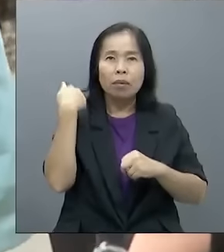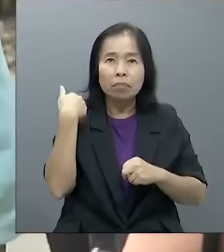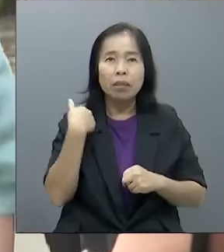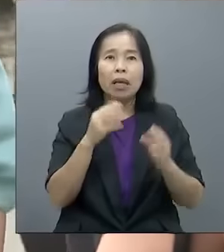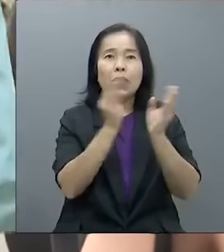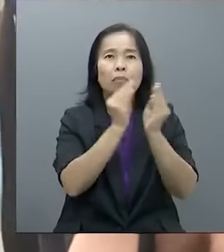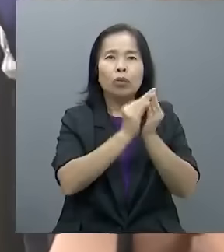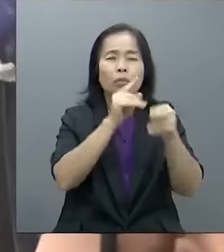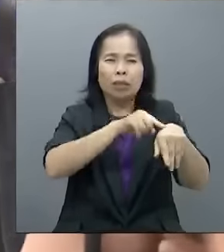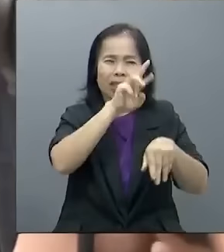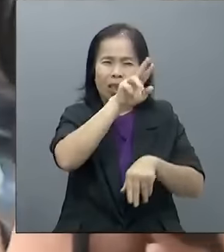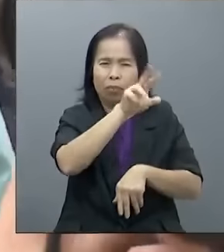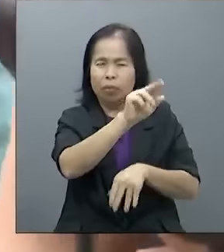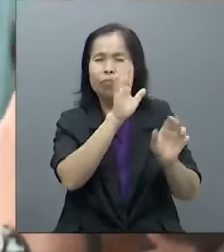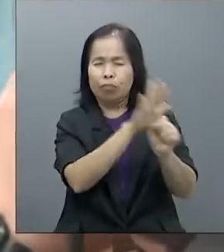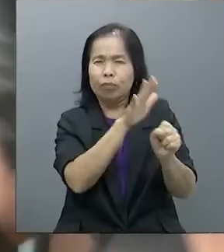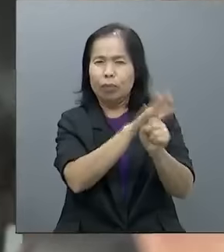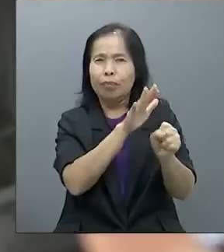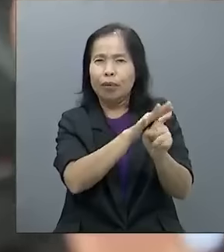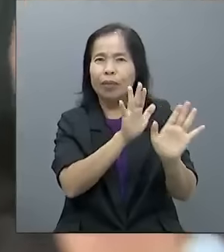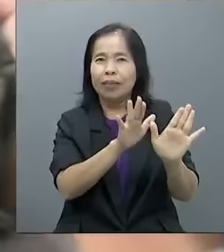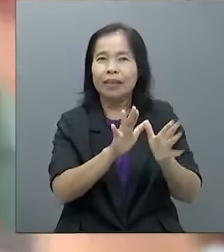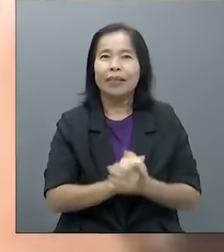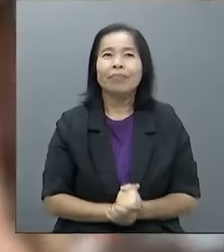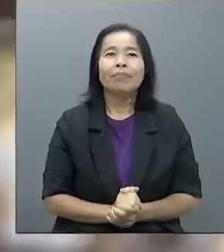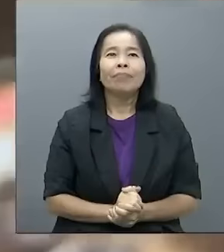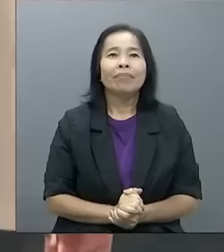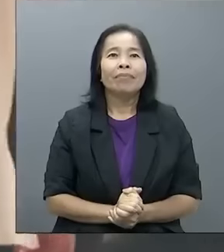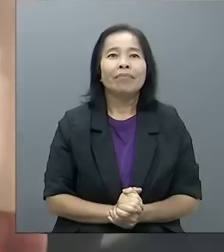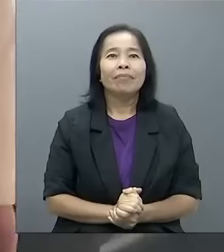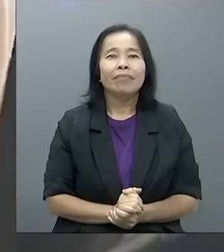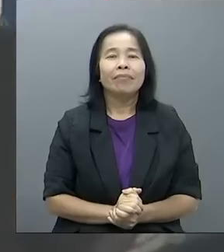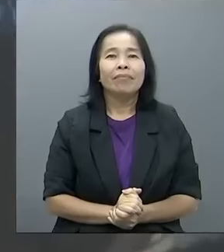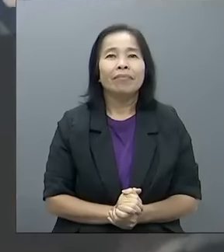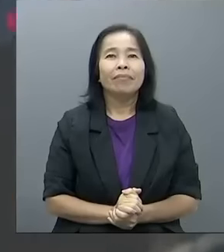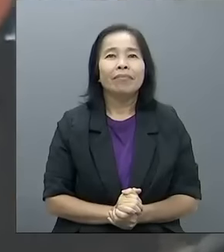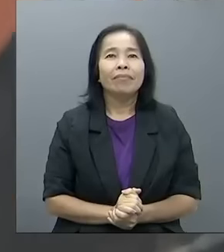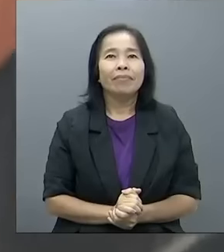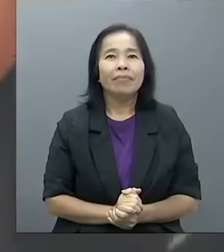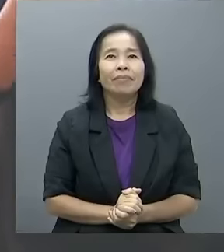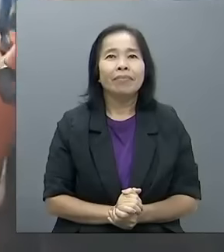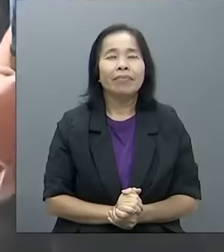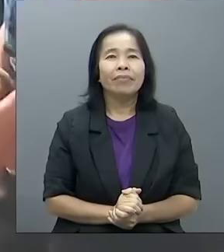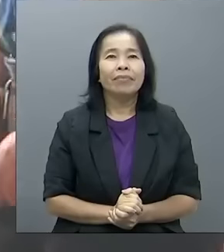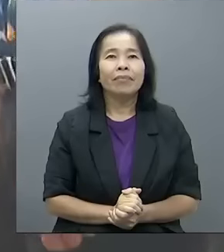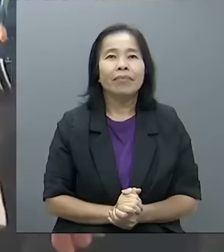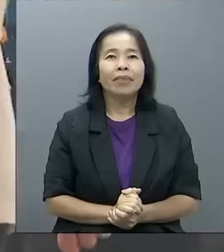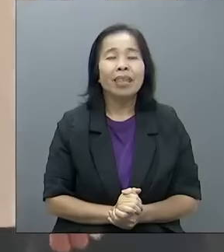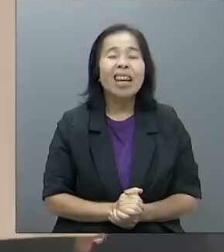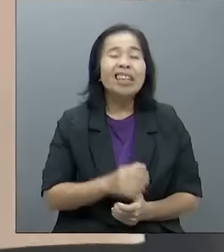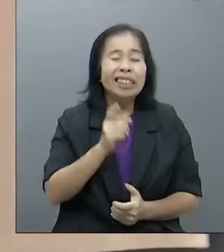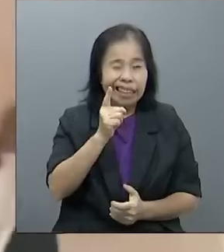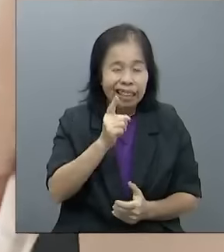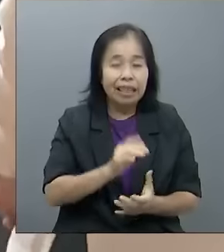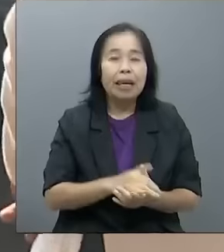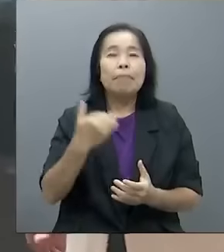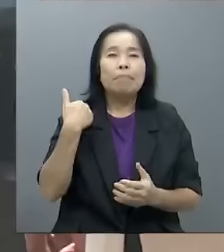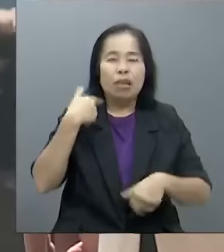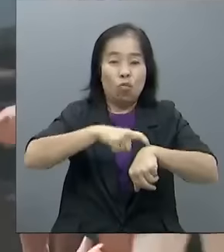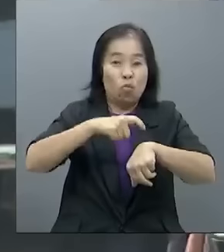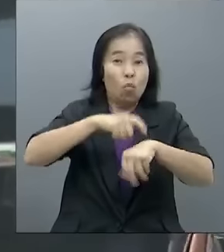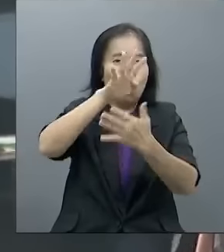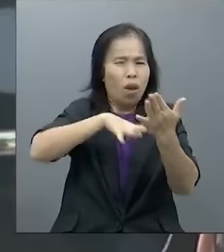นะเดี๋ยวเขาขอโอทีกัน ขอบคุณครับ ขอบคุณครับ จริงๆแล้วเดิมทีมีการคาดการณ์นะครับ